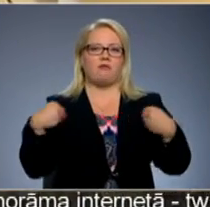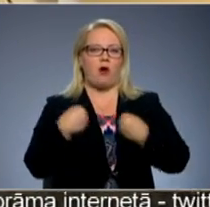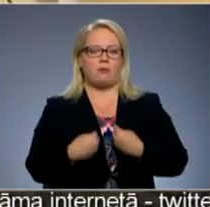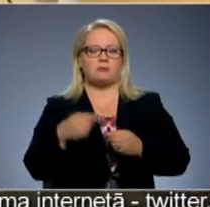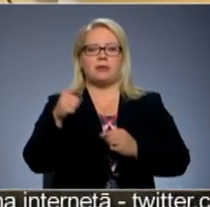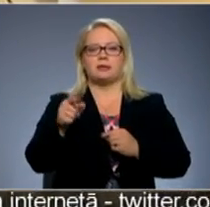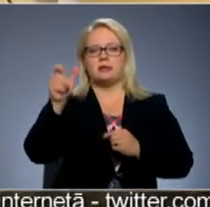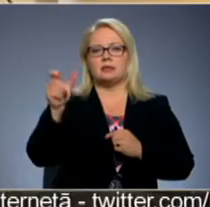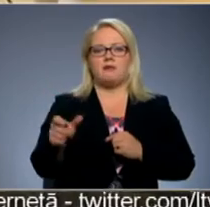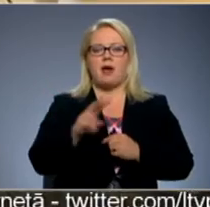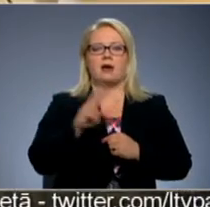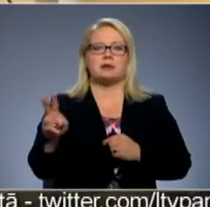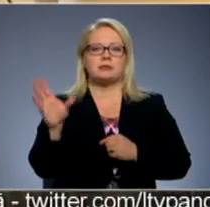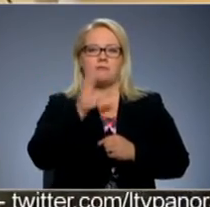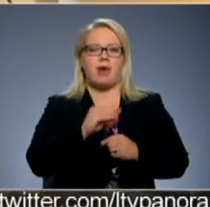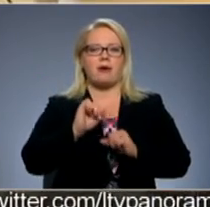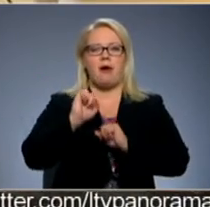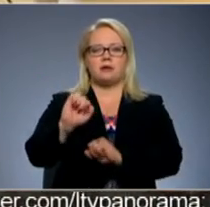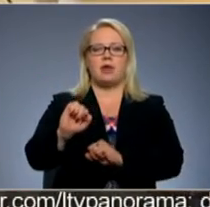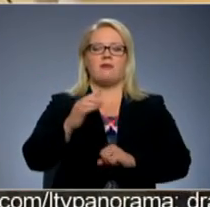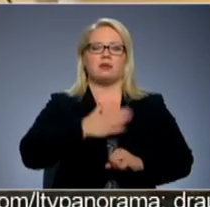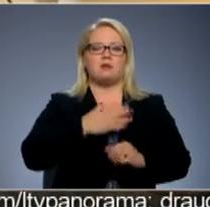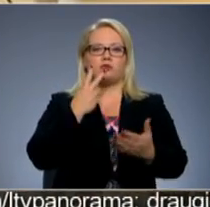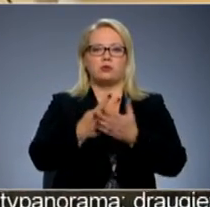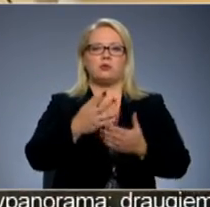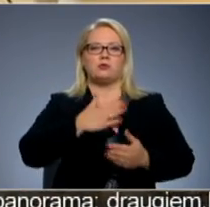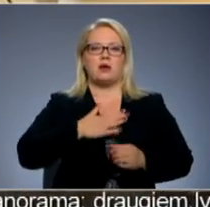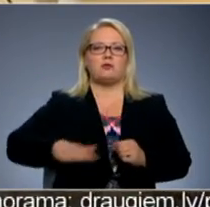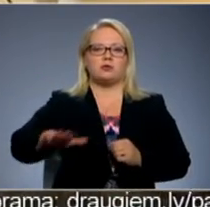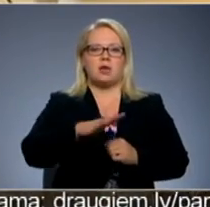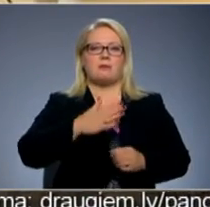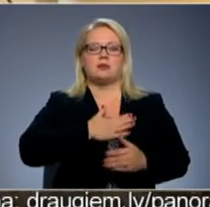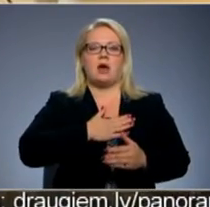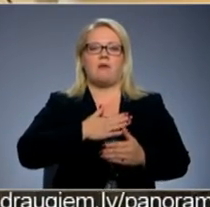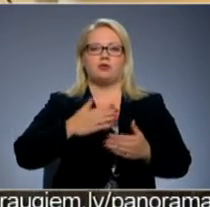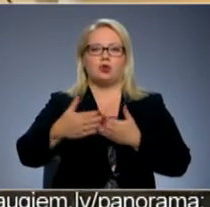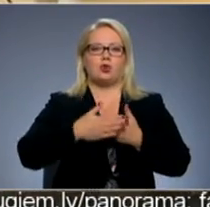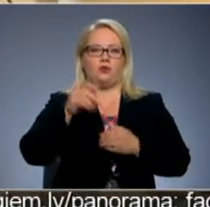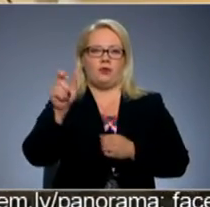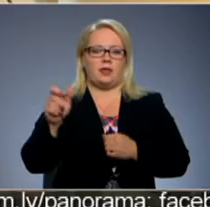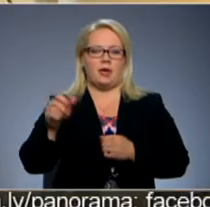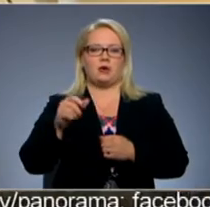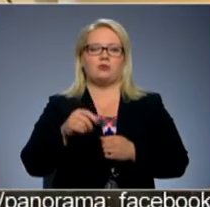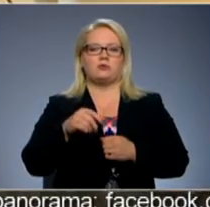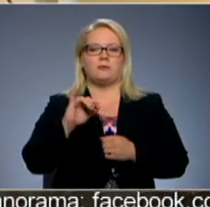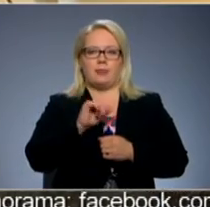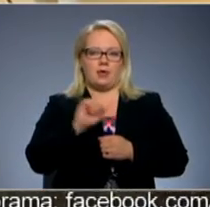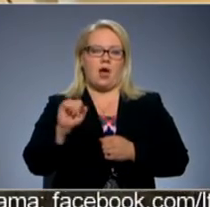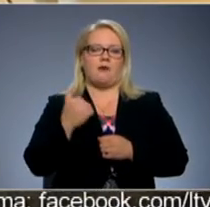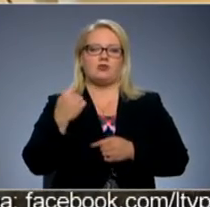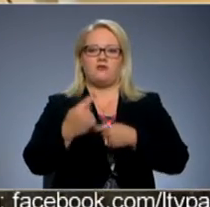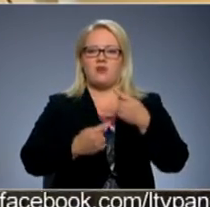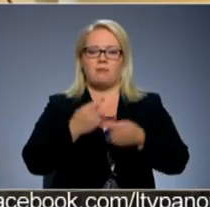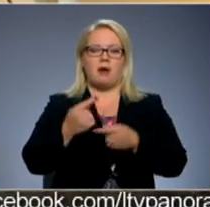tas ir cilvēks, kas spēj aizstāvēt savus uzskatus, savu zemi, savu tautu, savus tuviniekus. Jā, viņš vienmēr gatavs par savu